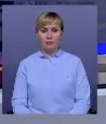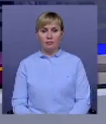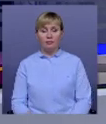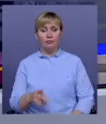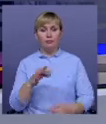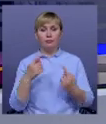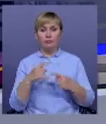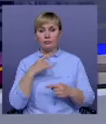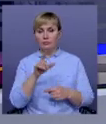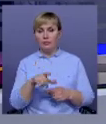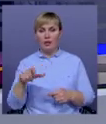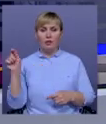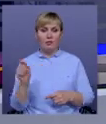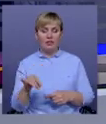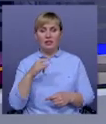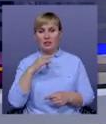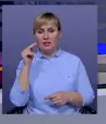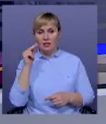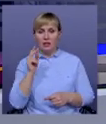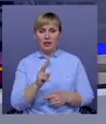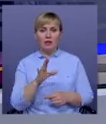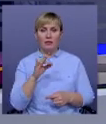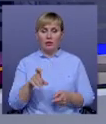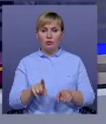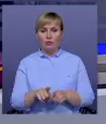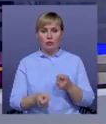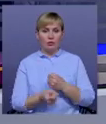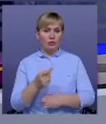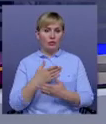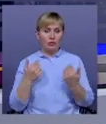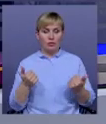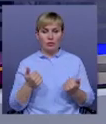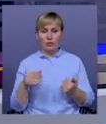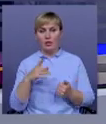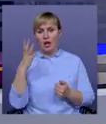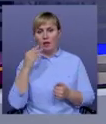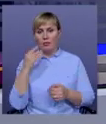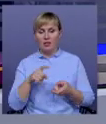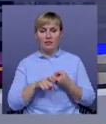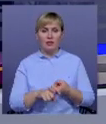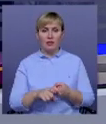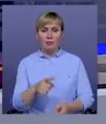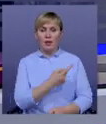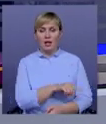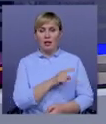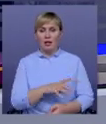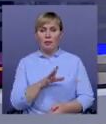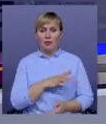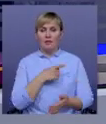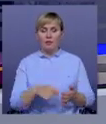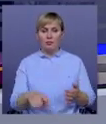Ну а других казахстанцев, приехавших из Китая, коронавирус тоже не обнаружили. Накануне из алматинской инфекционной больницы был